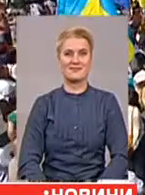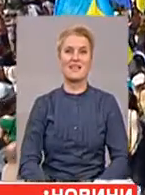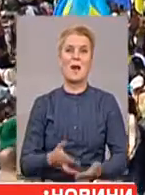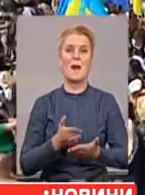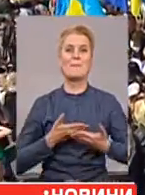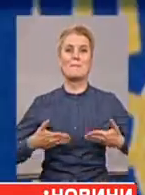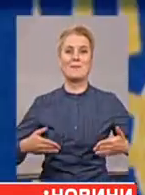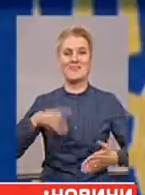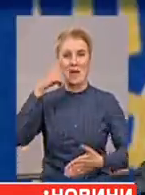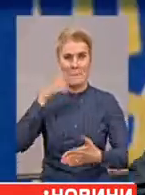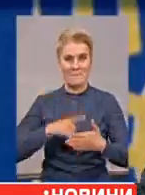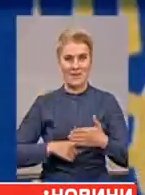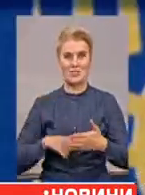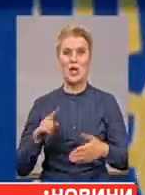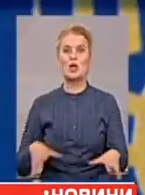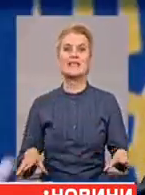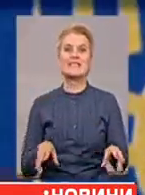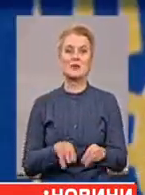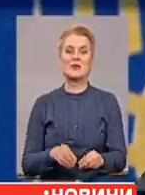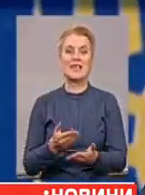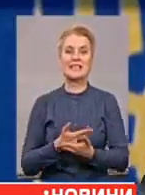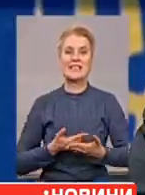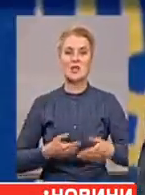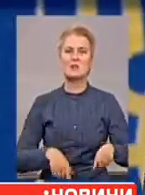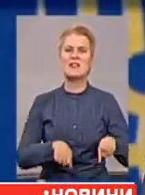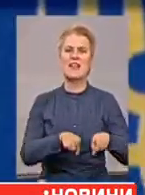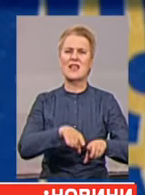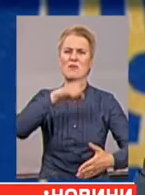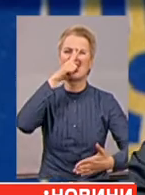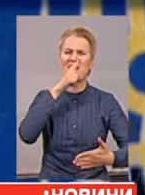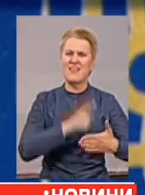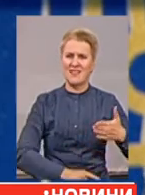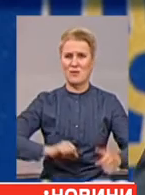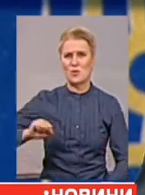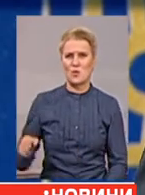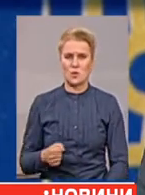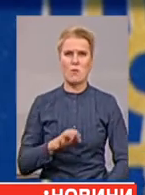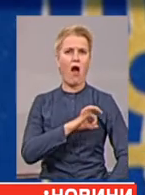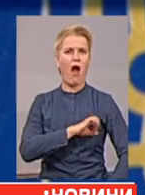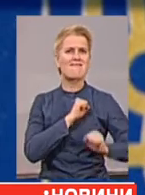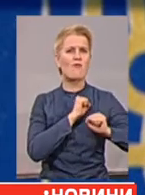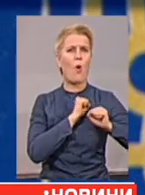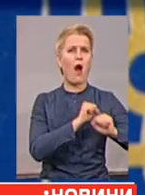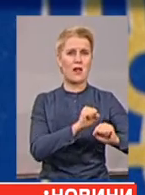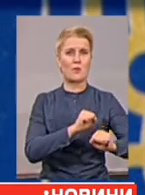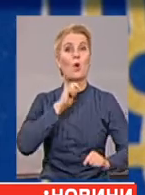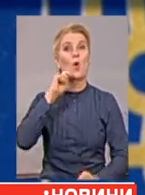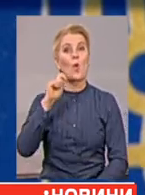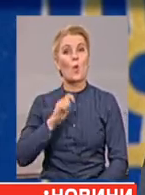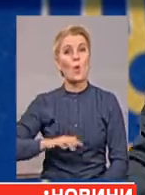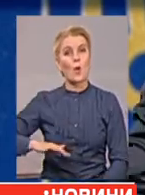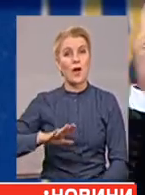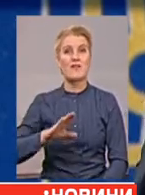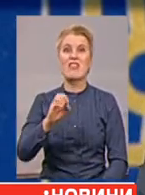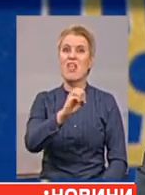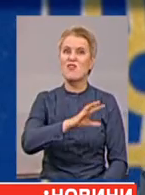ми впевнені, що спільно з нашими такими надійними друзями і адвокатами України в Європейському Союзі